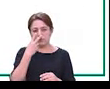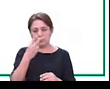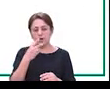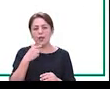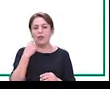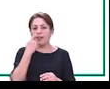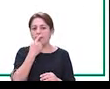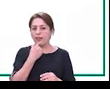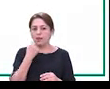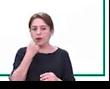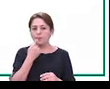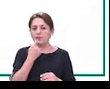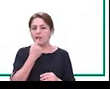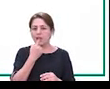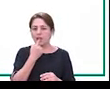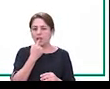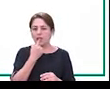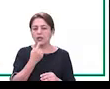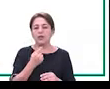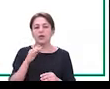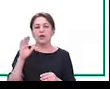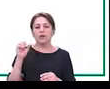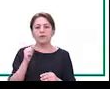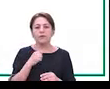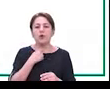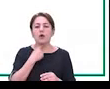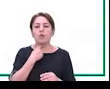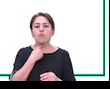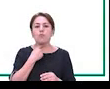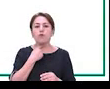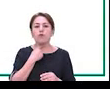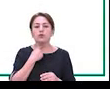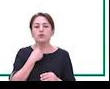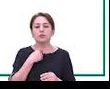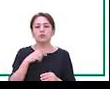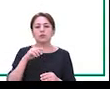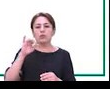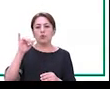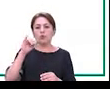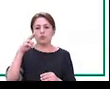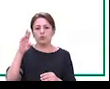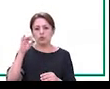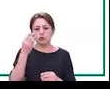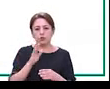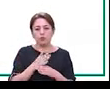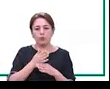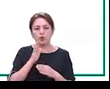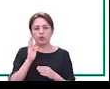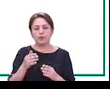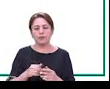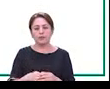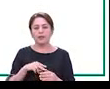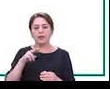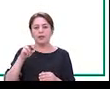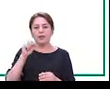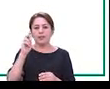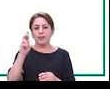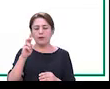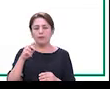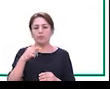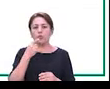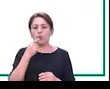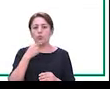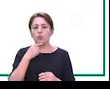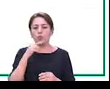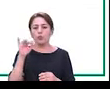lab undoshlari, til undoshlari va bo'g'iz undoshiga bo'linadi. Xo'sh, lab